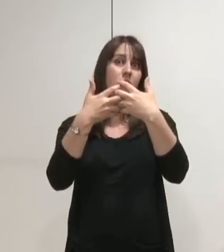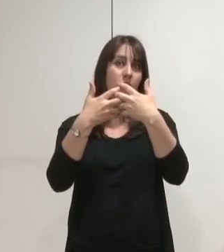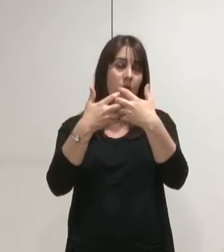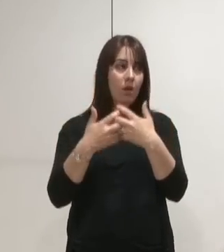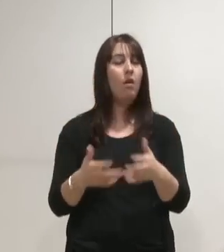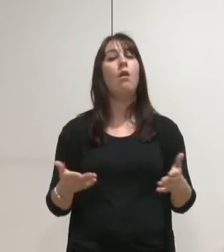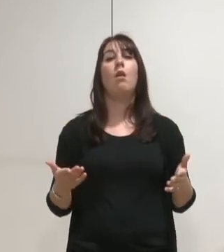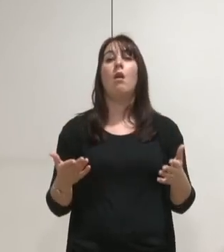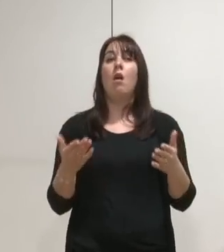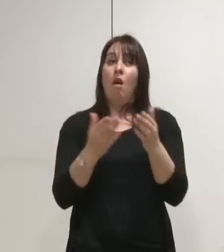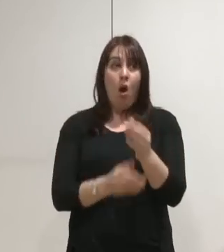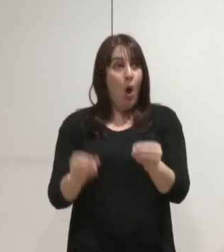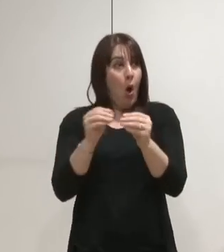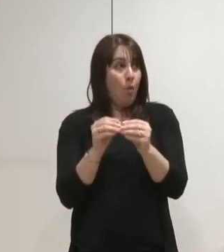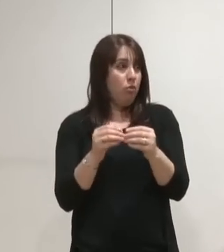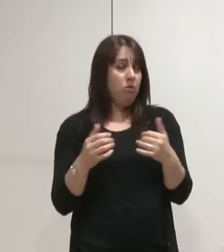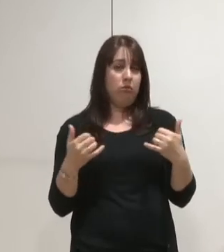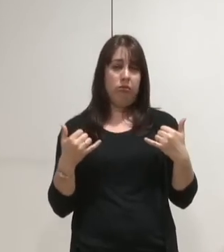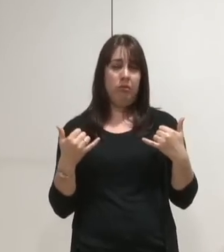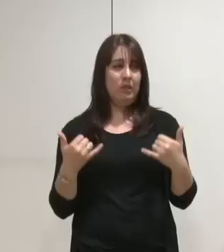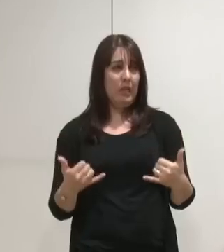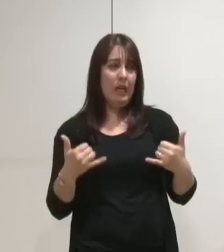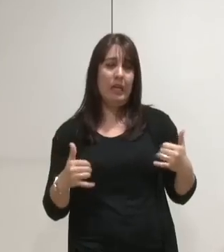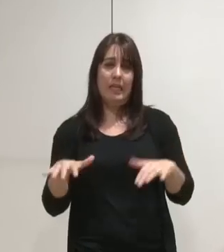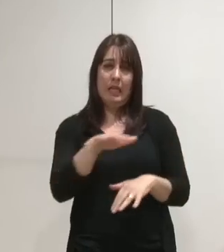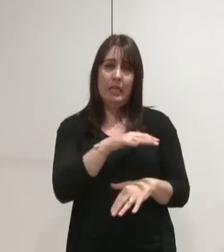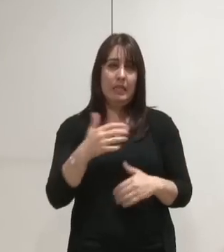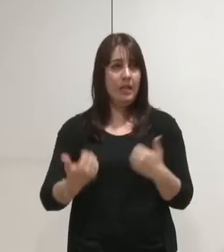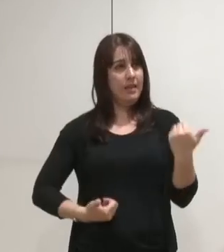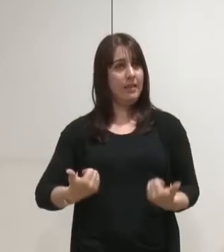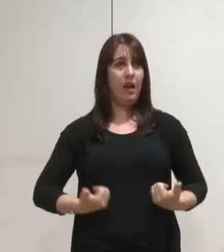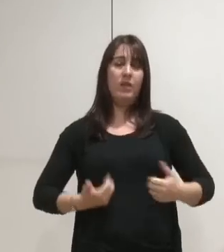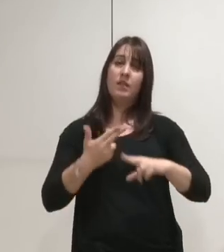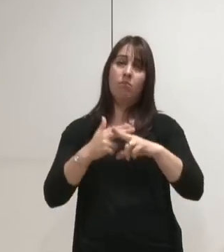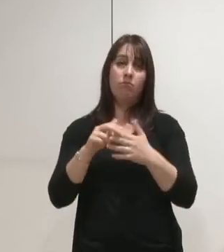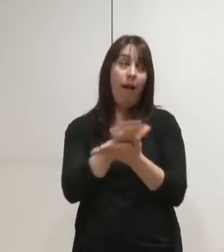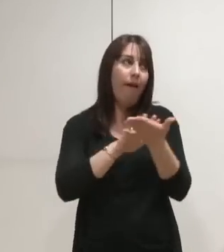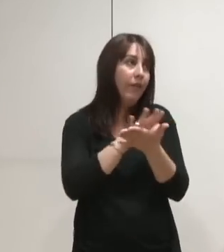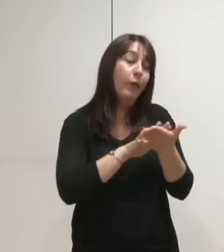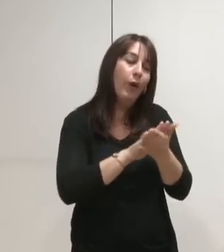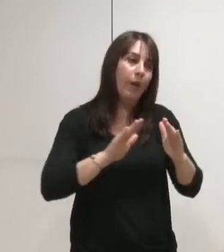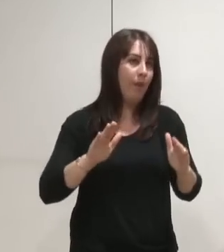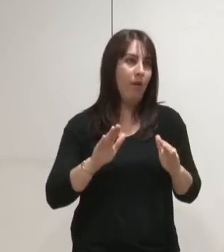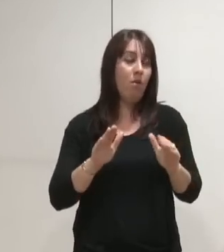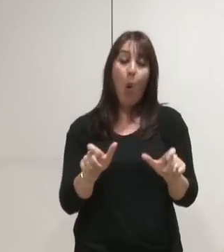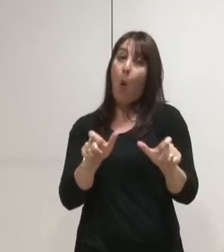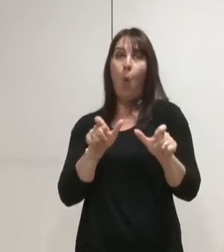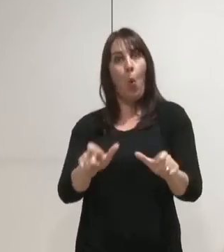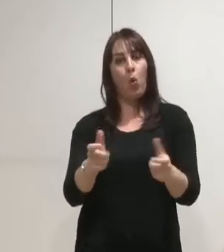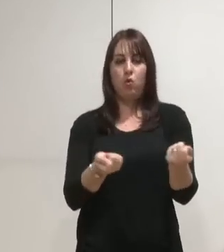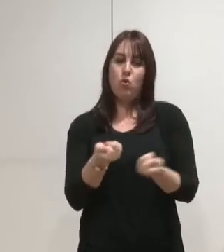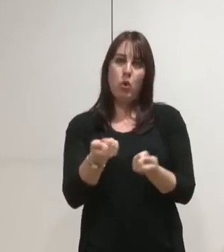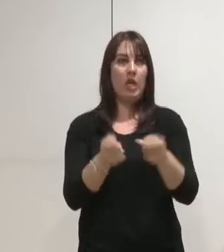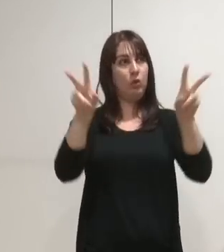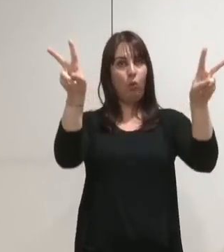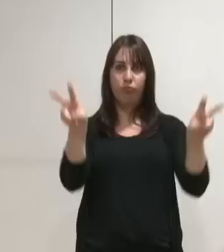qu'il existe ici même un service qui s'appelle pardonnez du peu contrôle de